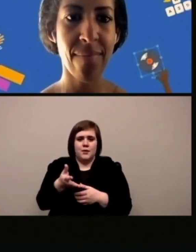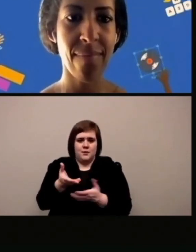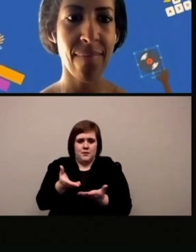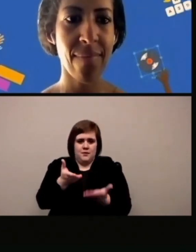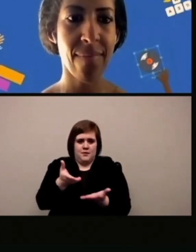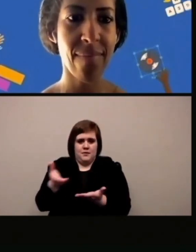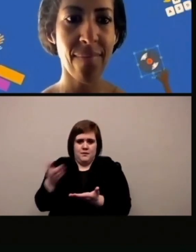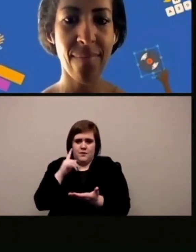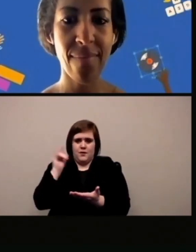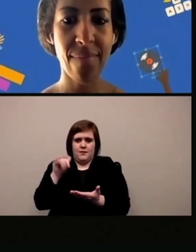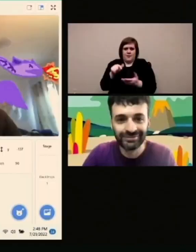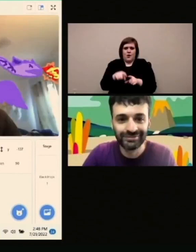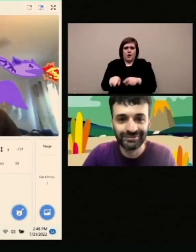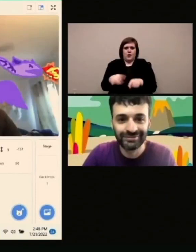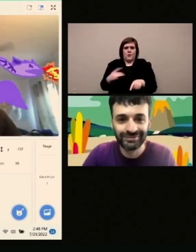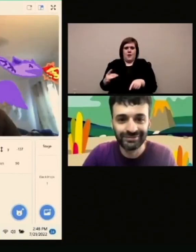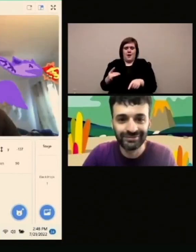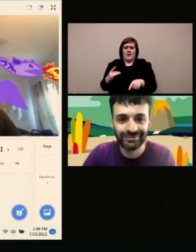あの